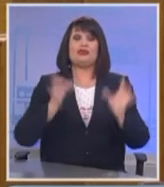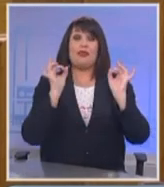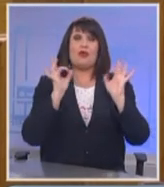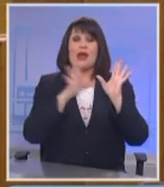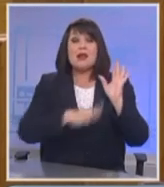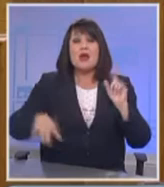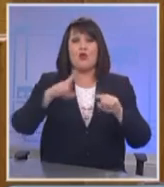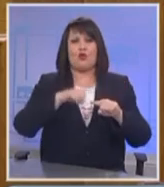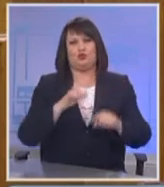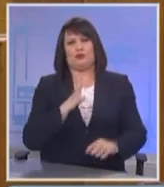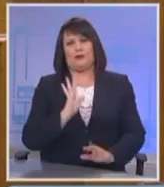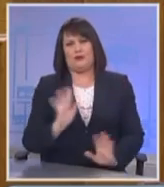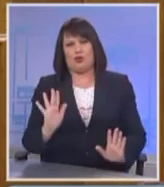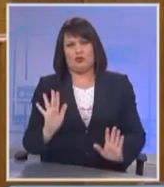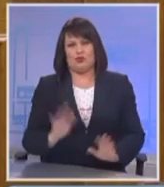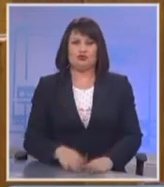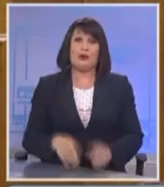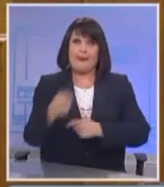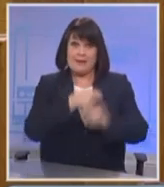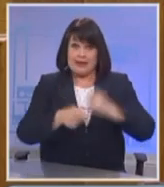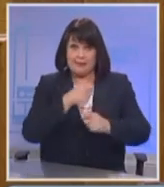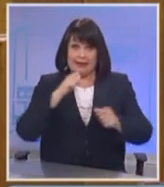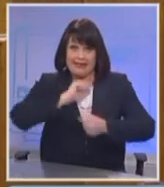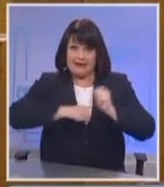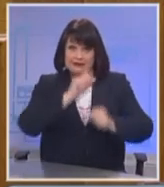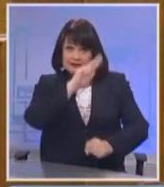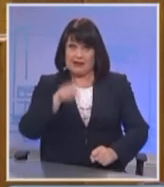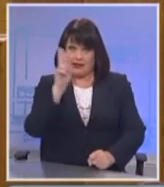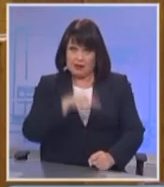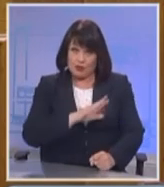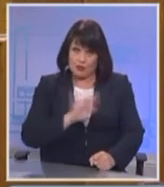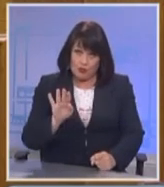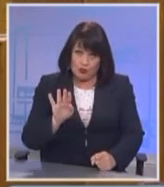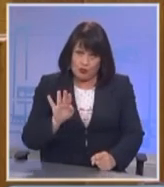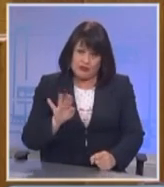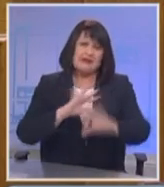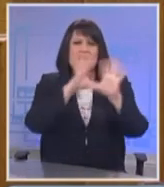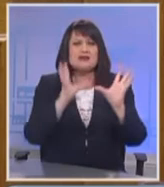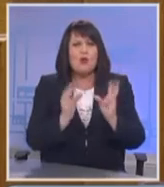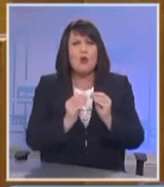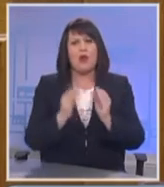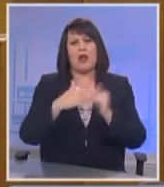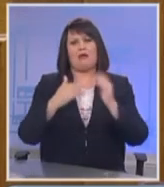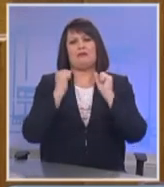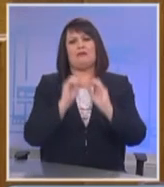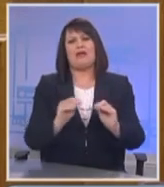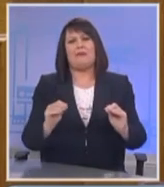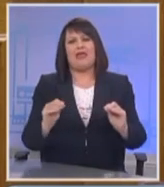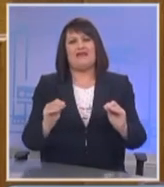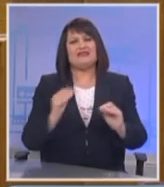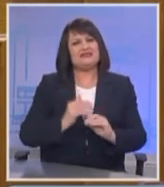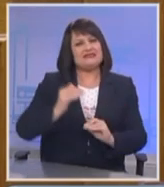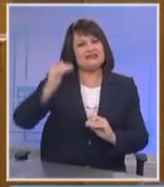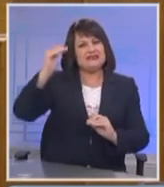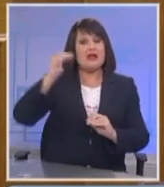όλους, με κατάργηση της επιχειρηματικής δραστηριότητας σε όλες τις δομές της εκπαίδευσης και παροχής της σύμφωνα με